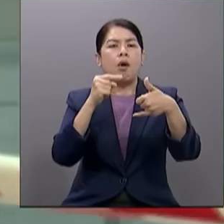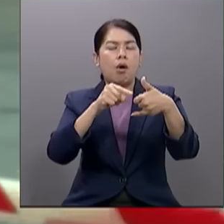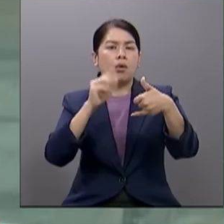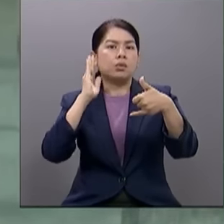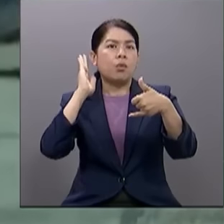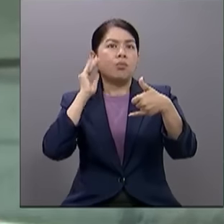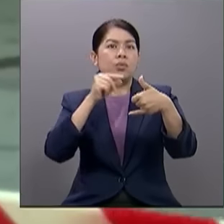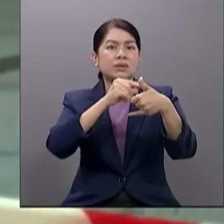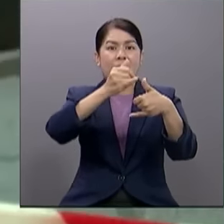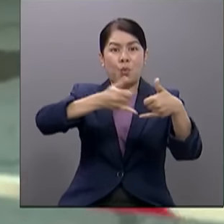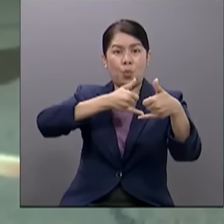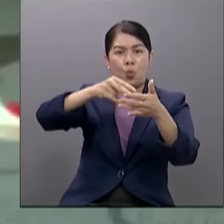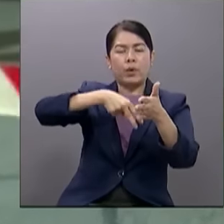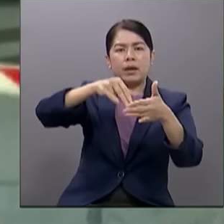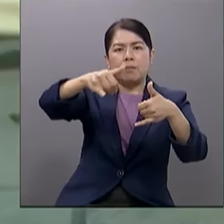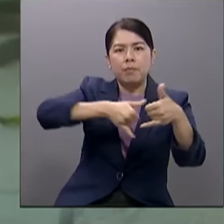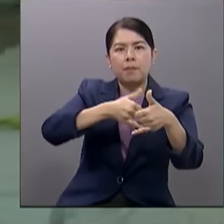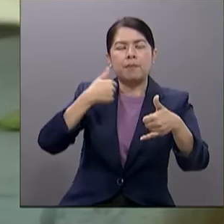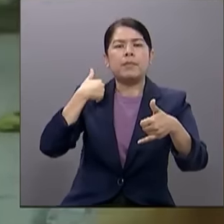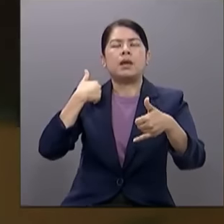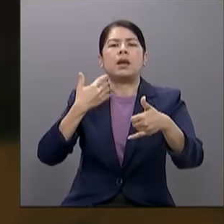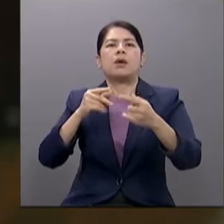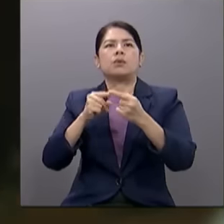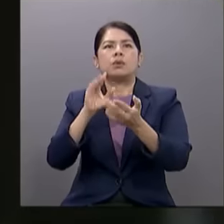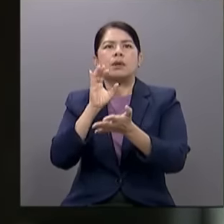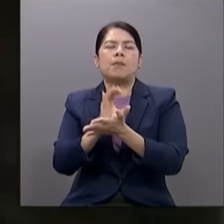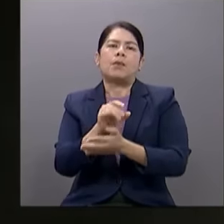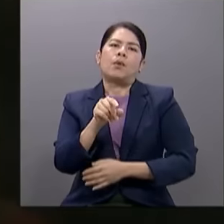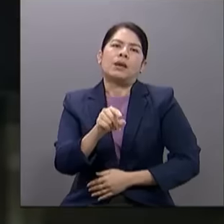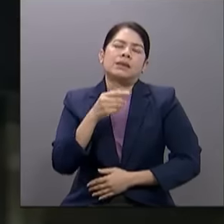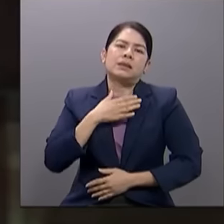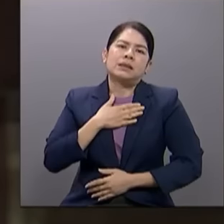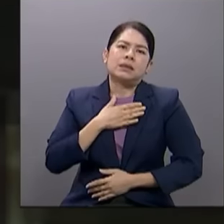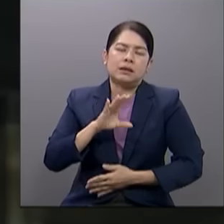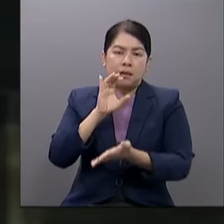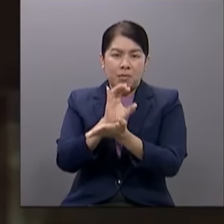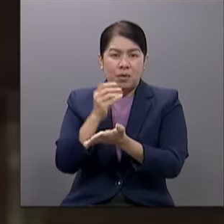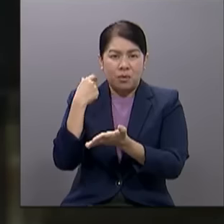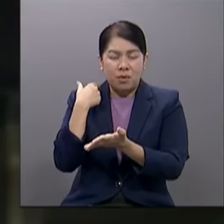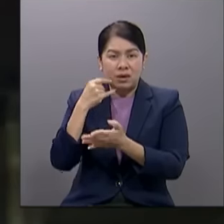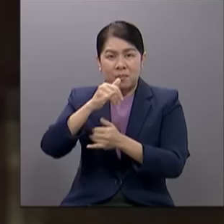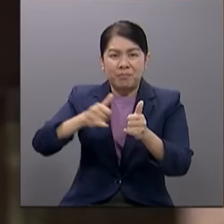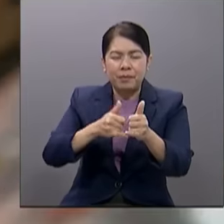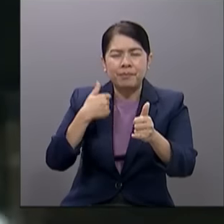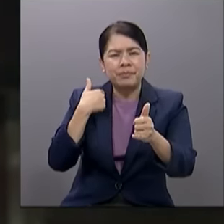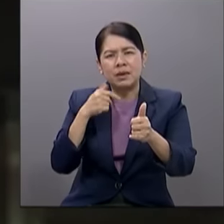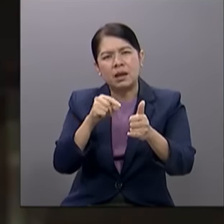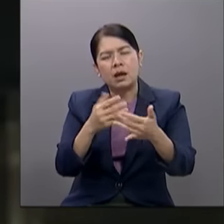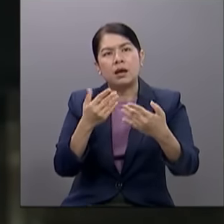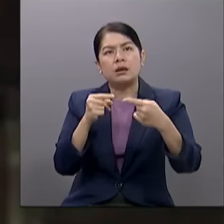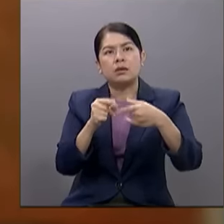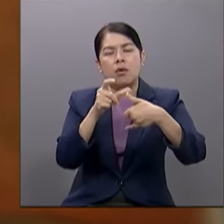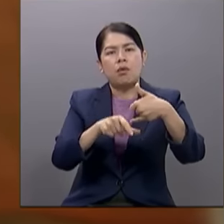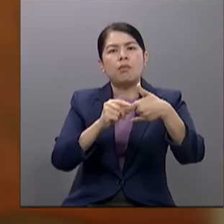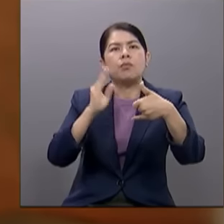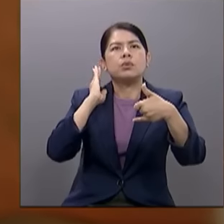ทางพันตำรวจโทกิจชนเสียหลักครับผู้ก่อเหตุยิงสวนออกมาเข้าที่หน้าอกก็เลยทำให้พันตำรวจโทกิชน